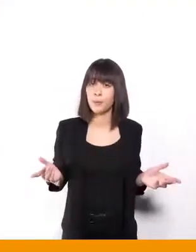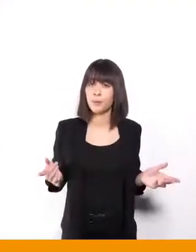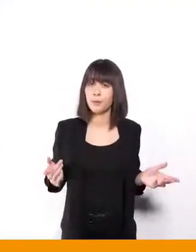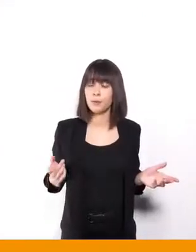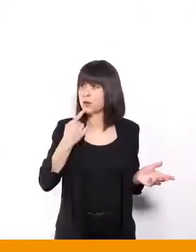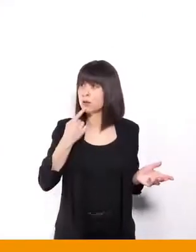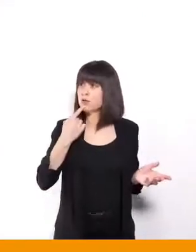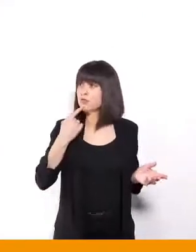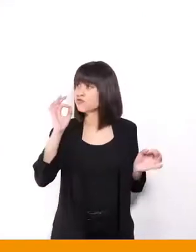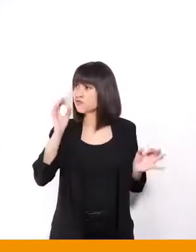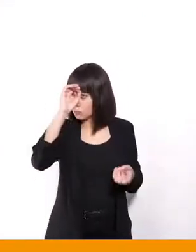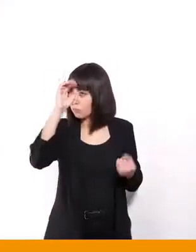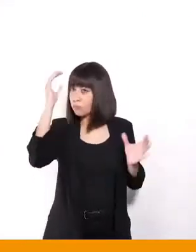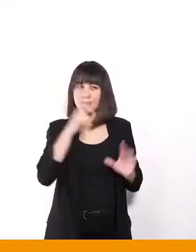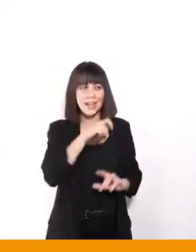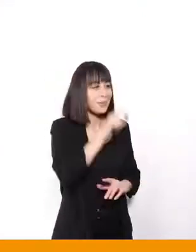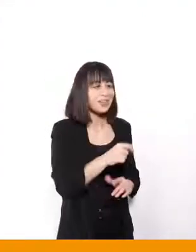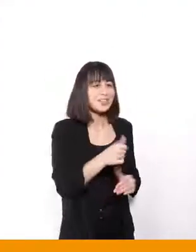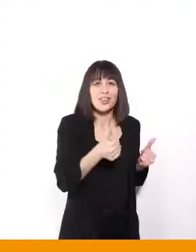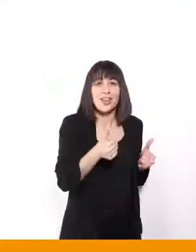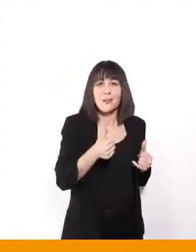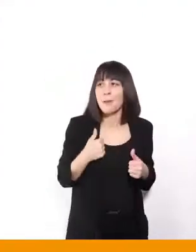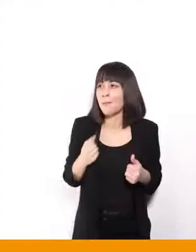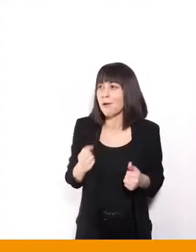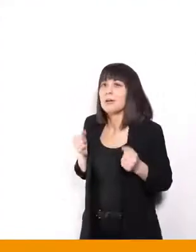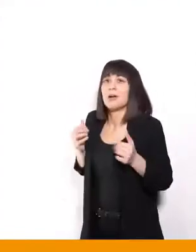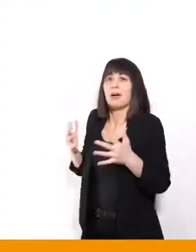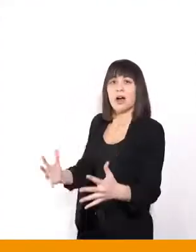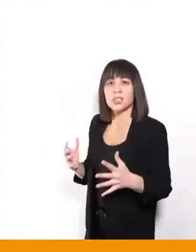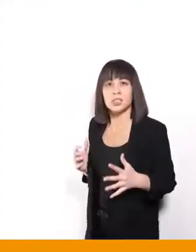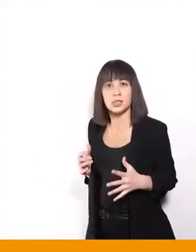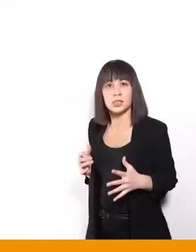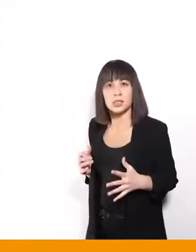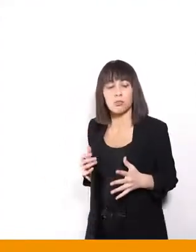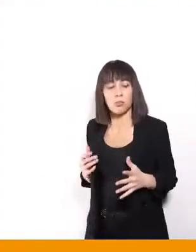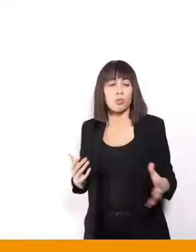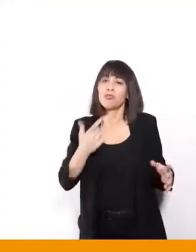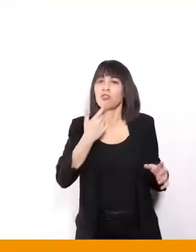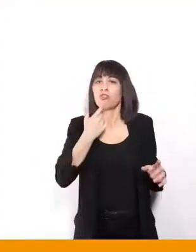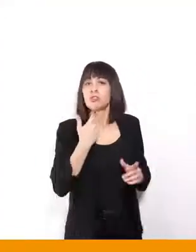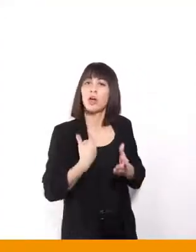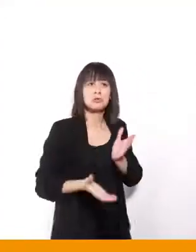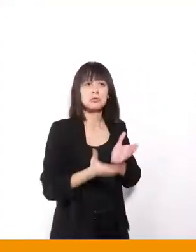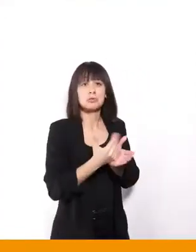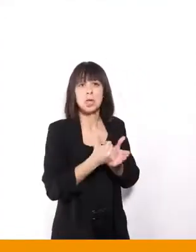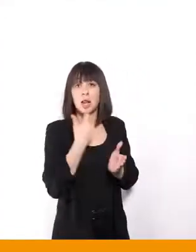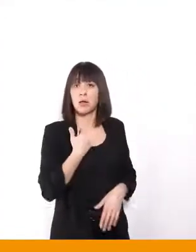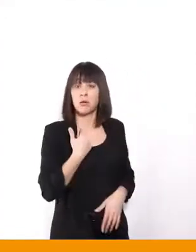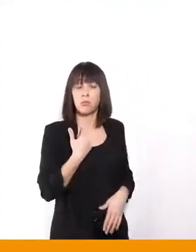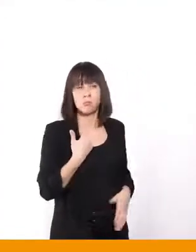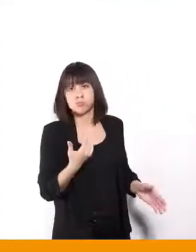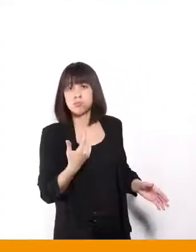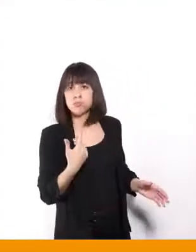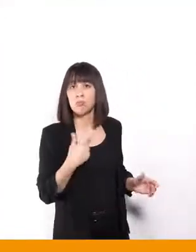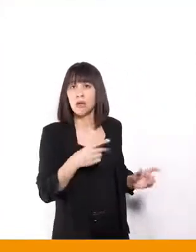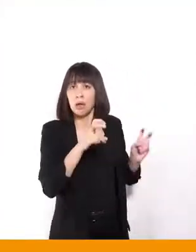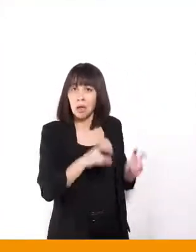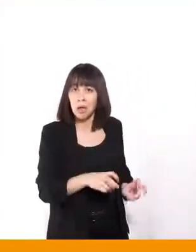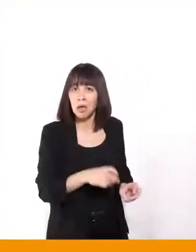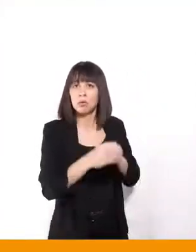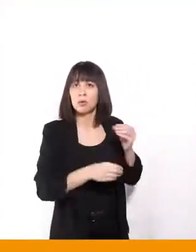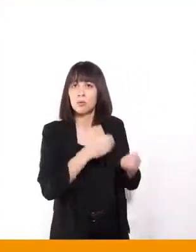des personnes qu'elles peuvent être, y compris maltraitées dans leurs conditions de travail, dans leur rémunération. Alors peut-être on va passer à une